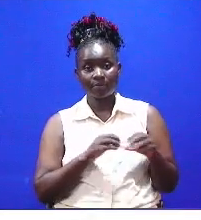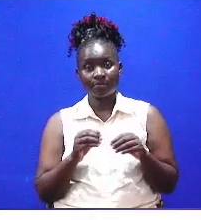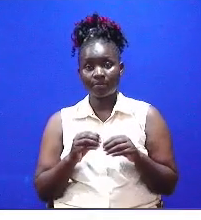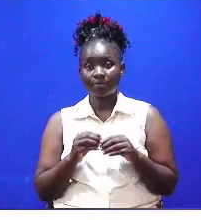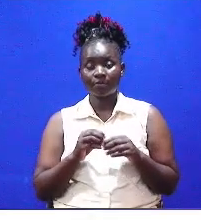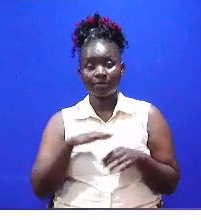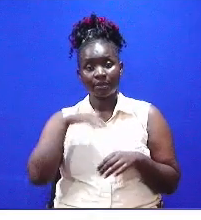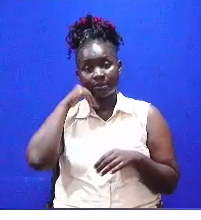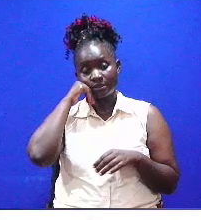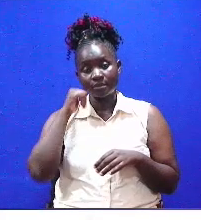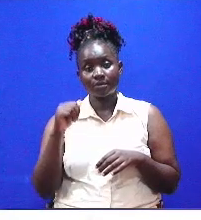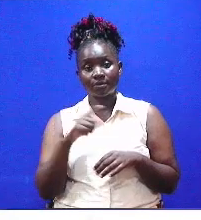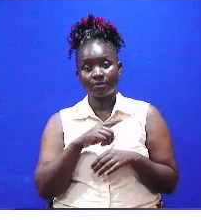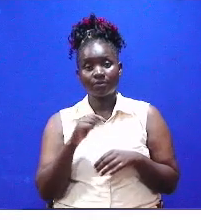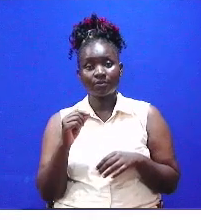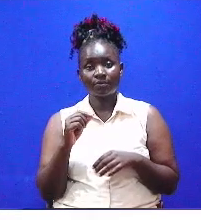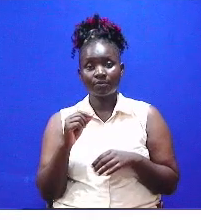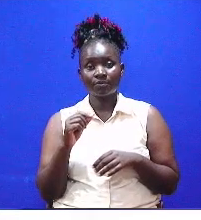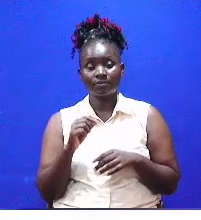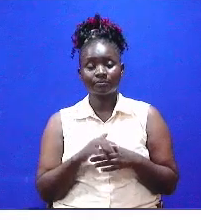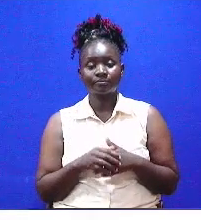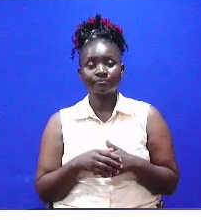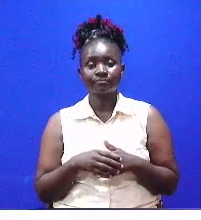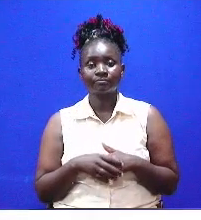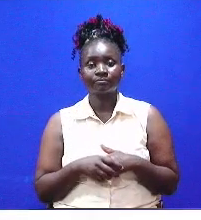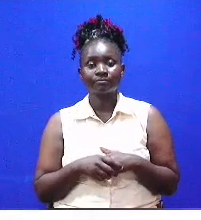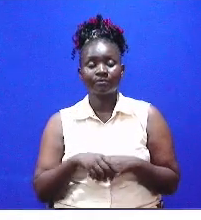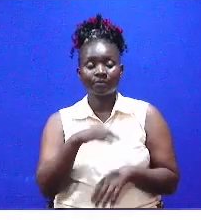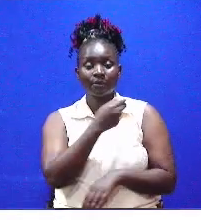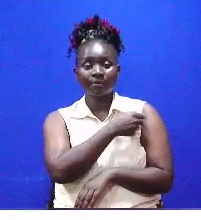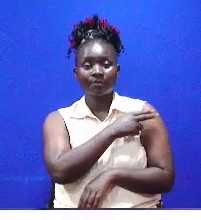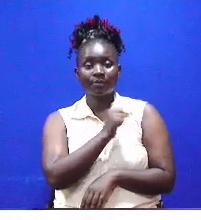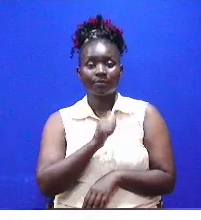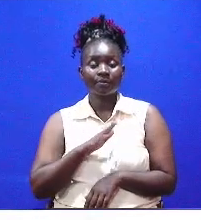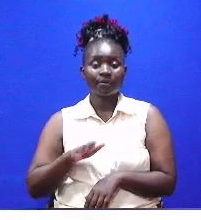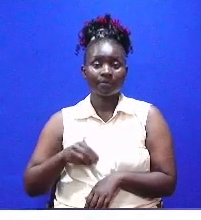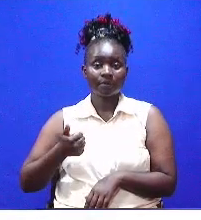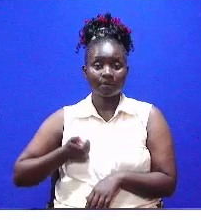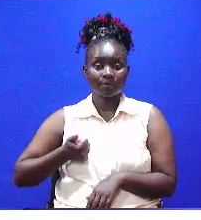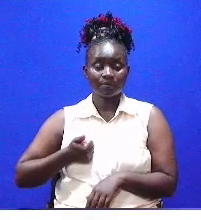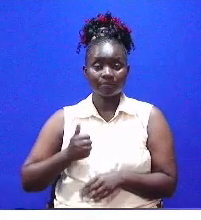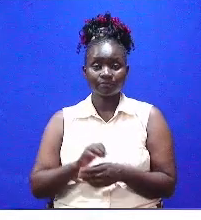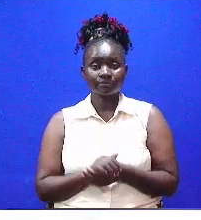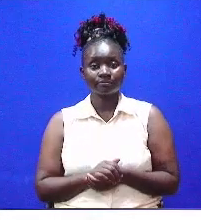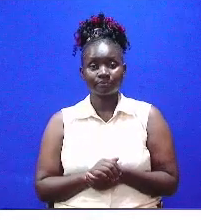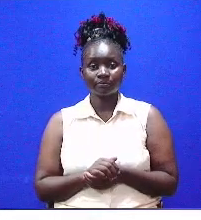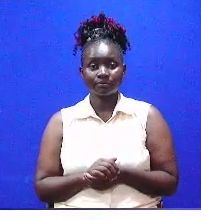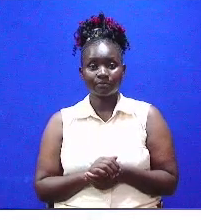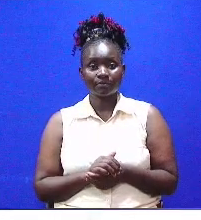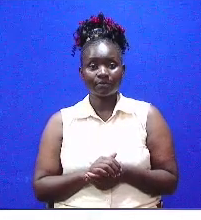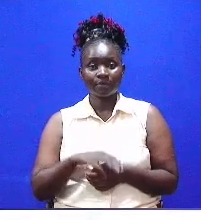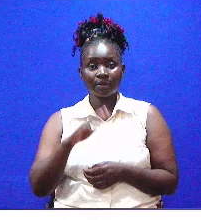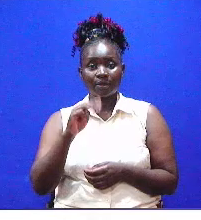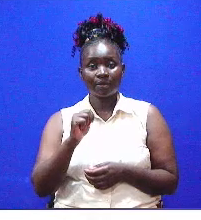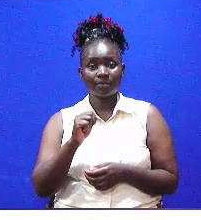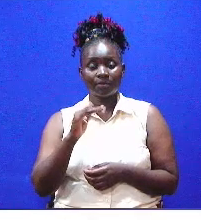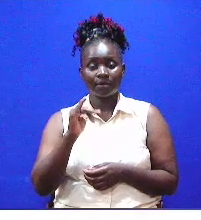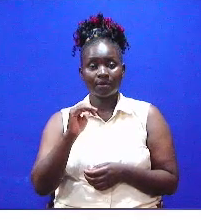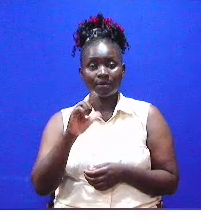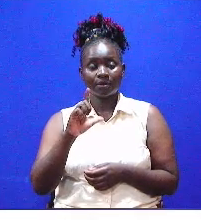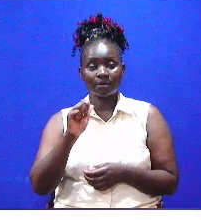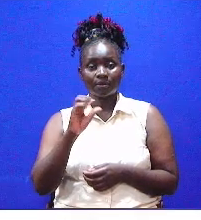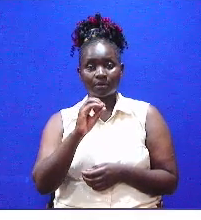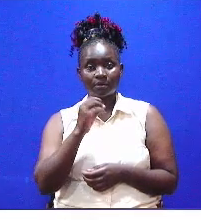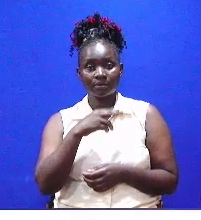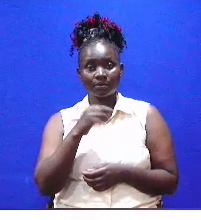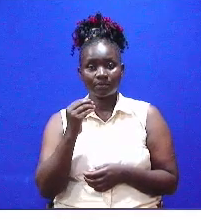to muira nyagita ari chu usiro ku muira ake ko muisa koyo agacha ka era dio yo ku America mwana ke na muera de America